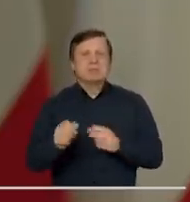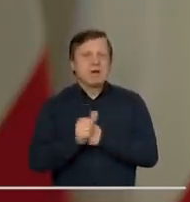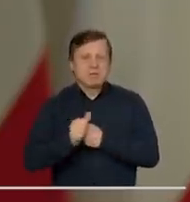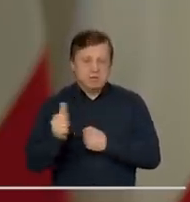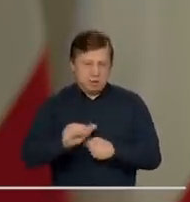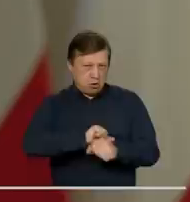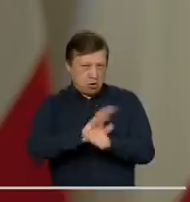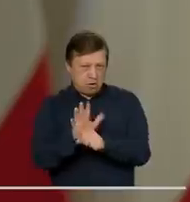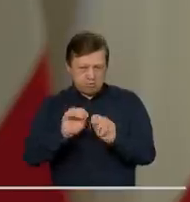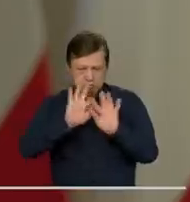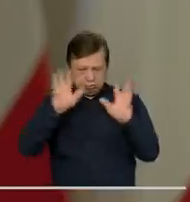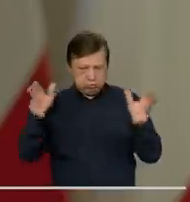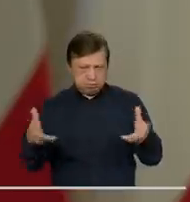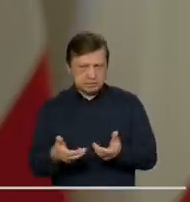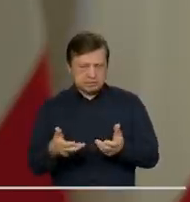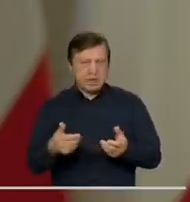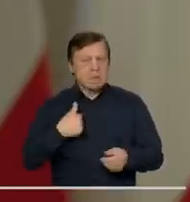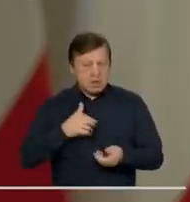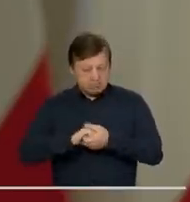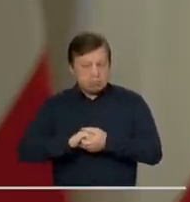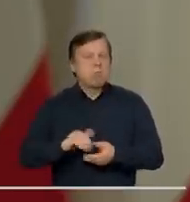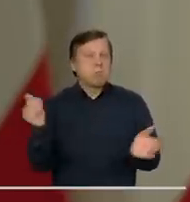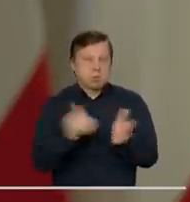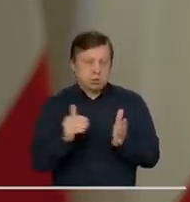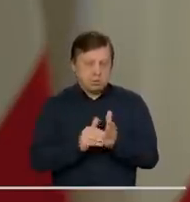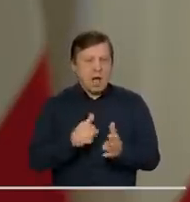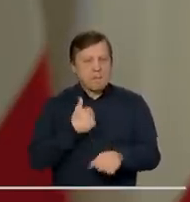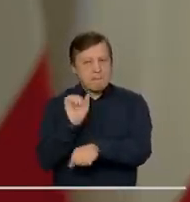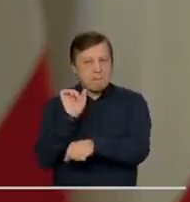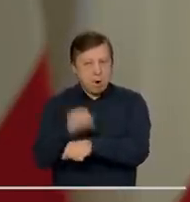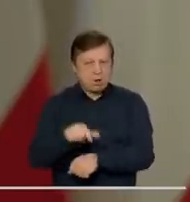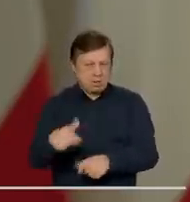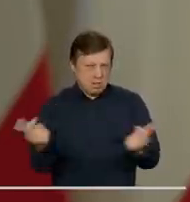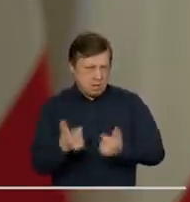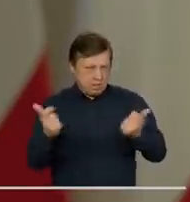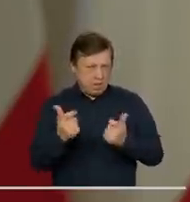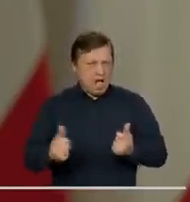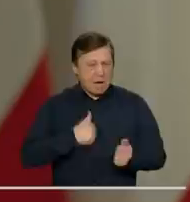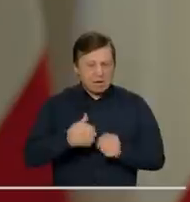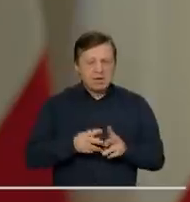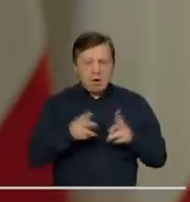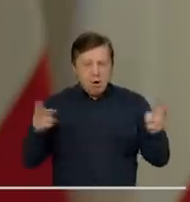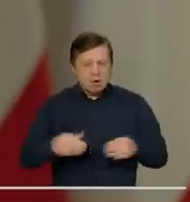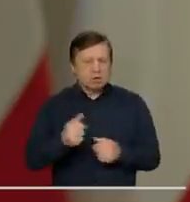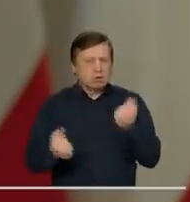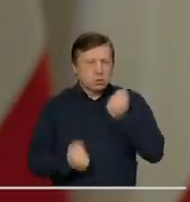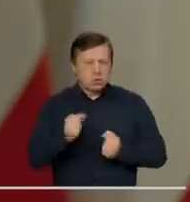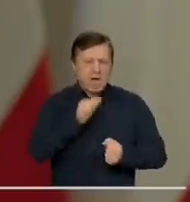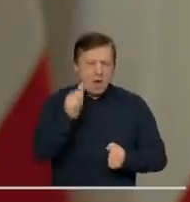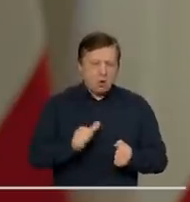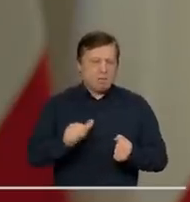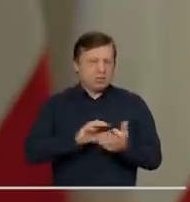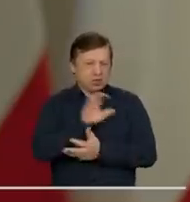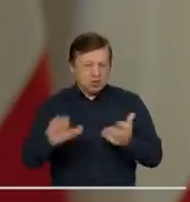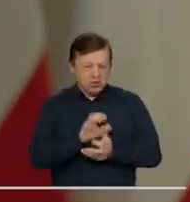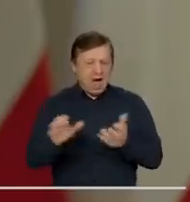koronawirusa. Potrzebujemy jej, by razem pokonać to zagrożenie, żeby wspólnie przetrwać ten trudny dla Polski, Europy i świata